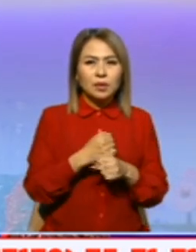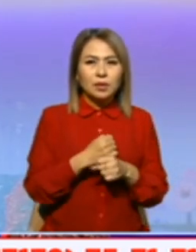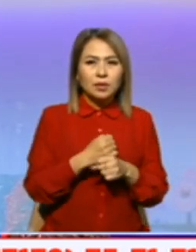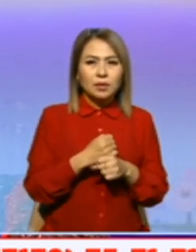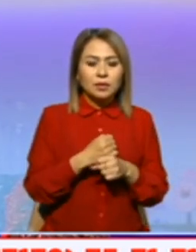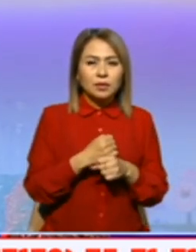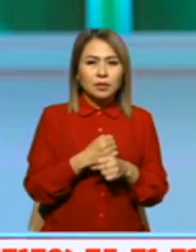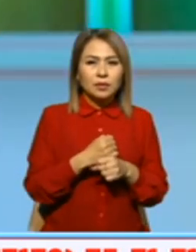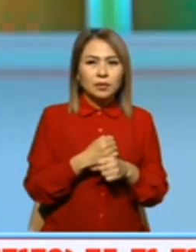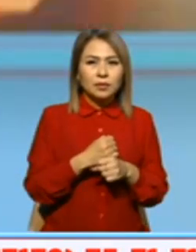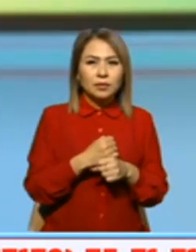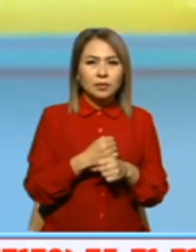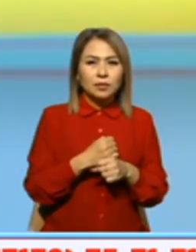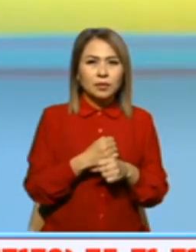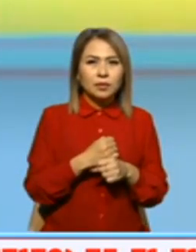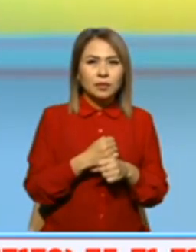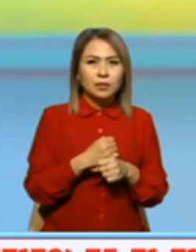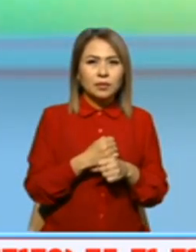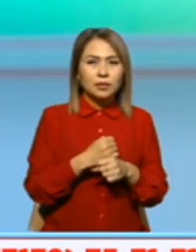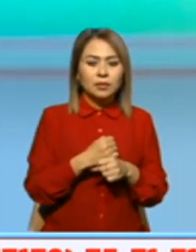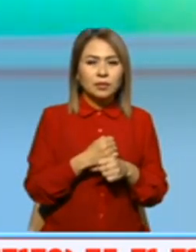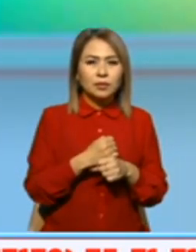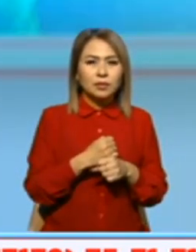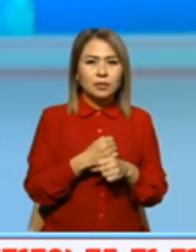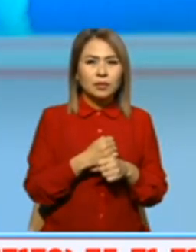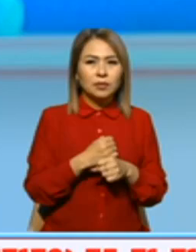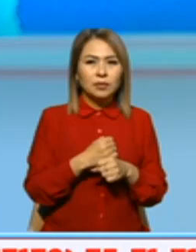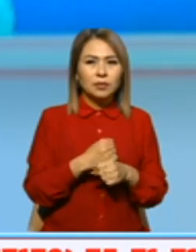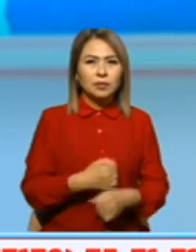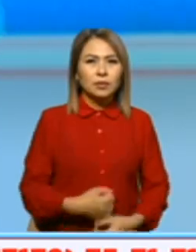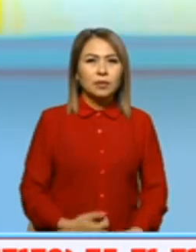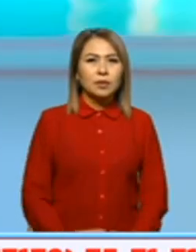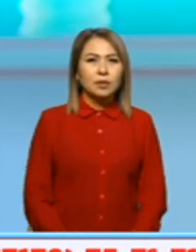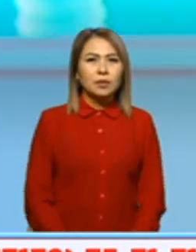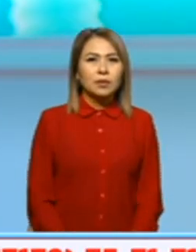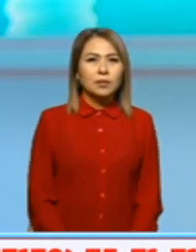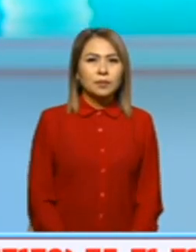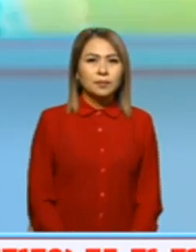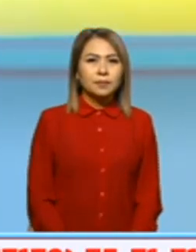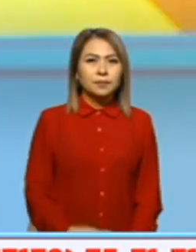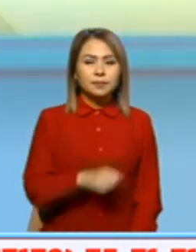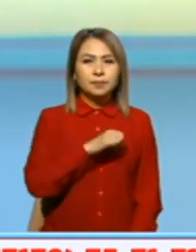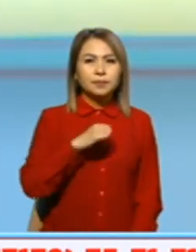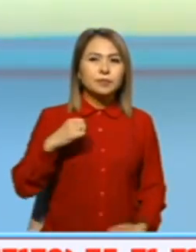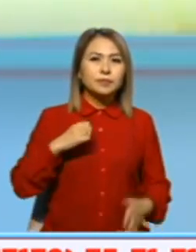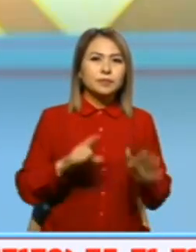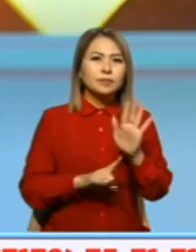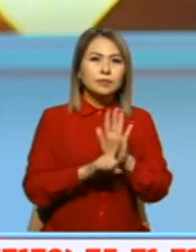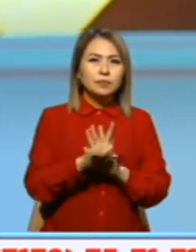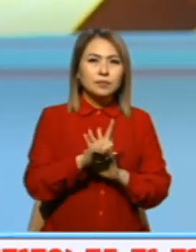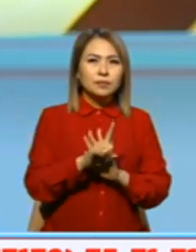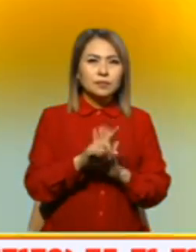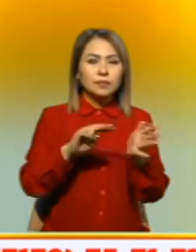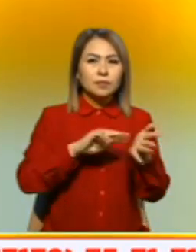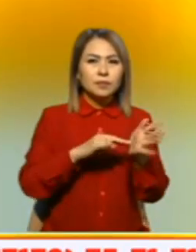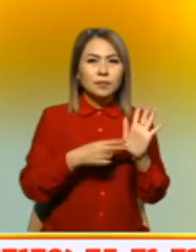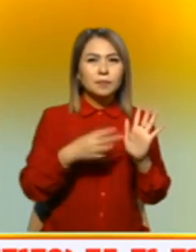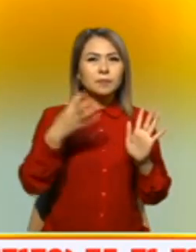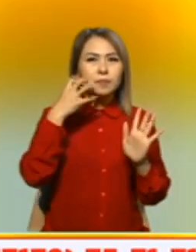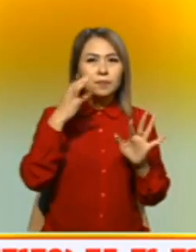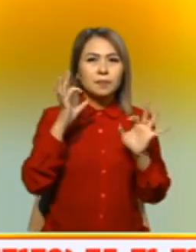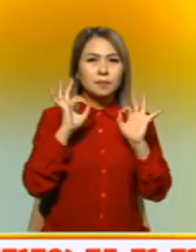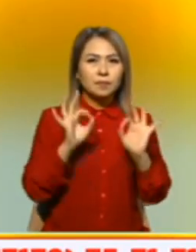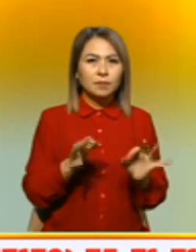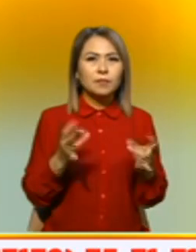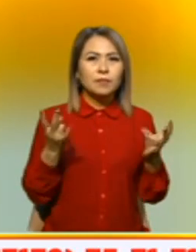енді әлі алла беріп жатқан жоқ. Ең алдымен жүктілікті жоспарлаймыз деп міне көрермендерге